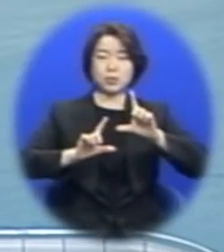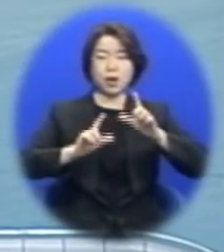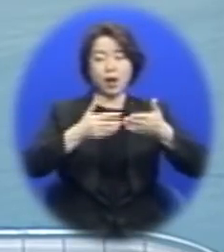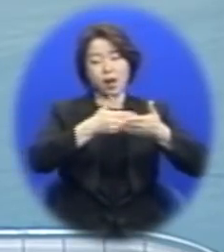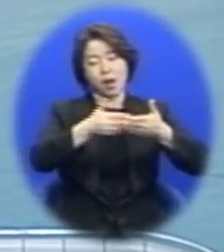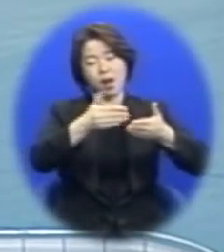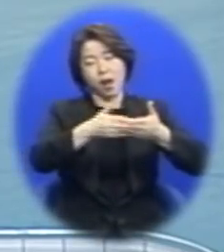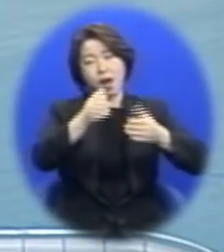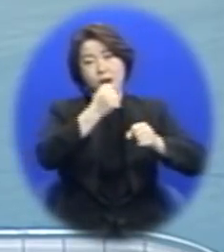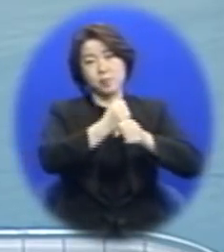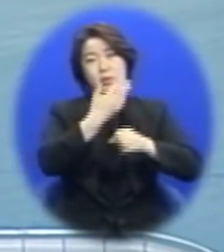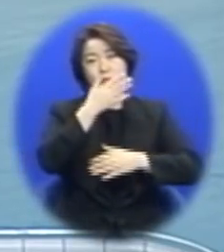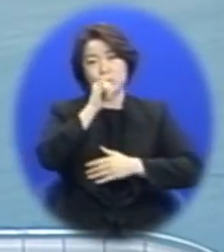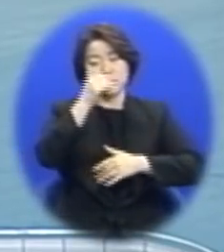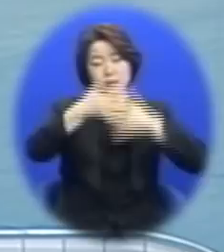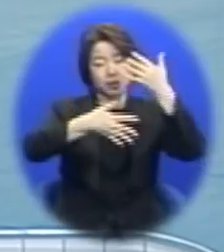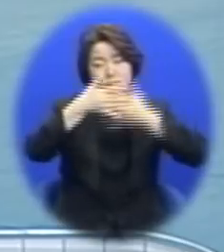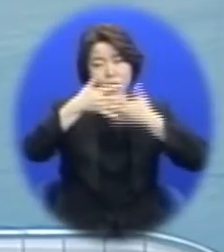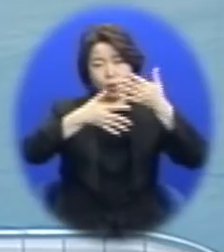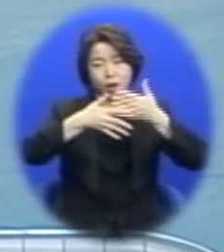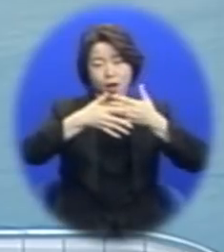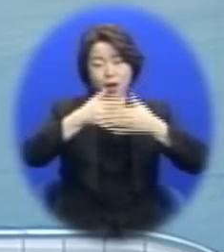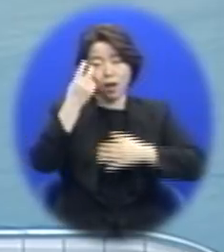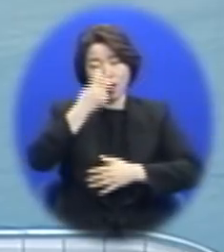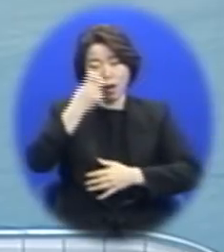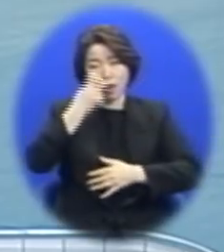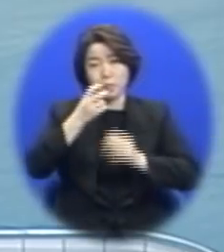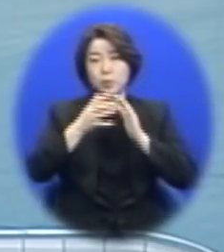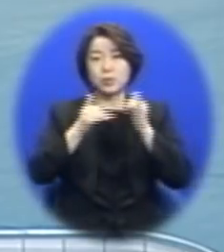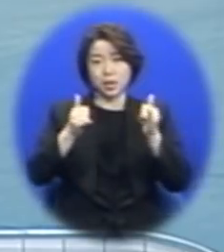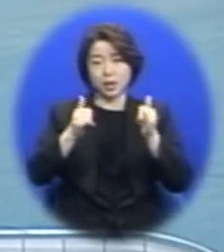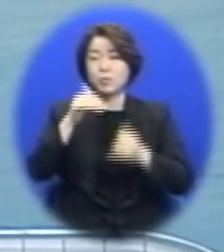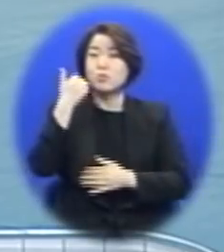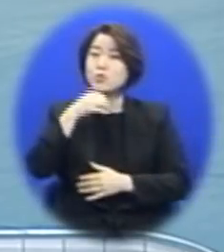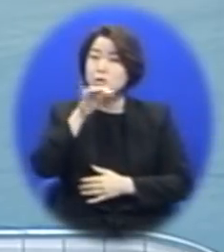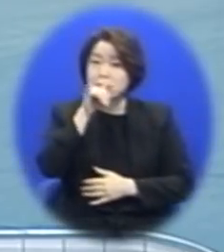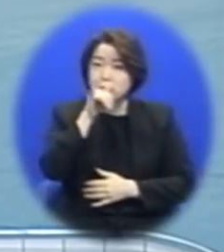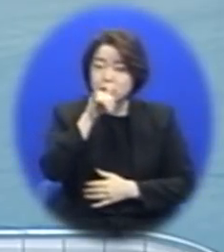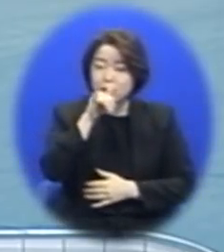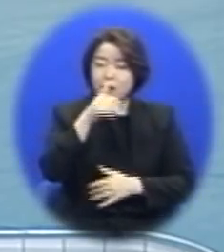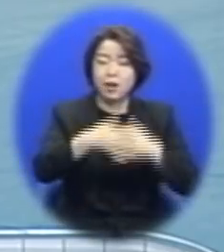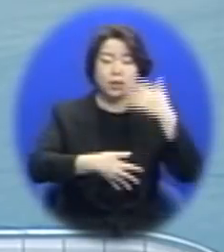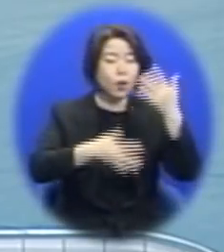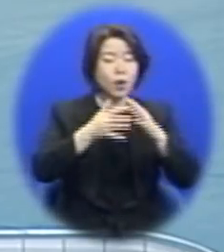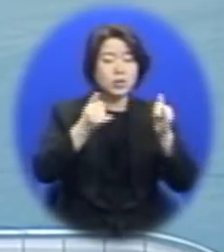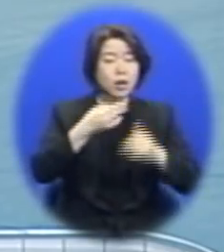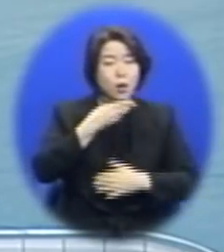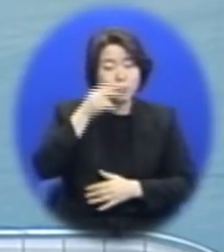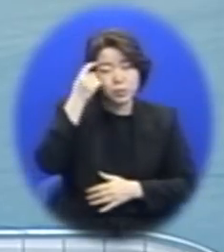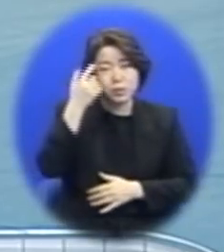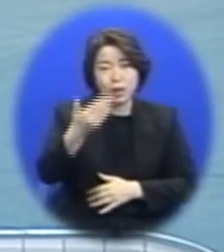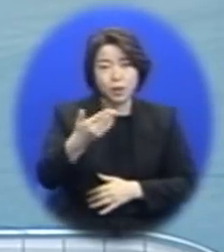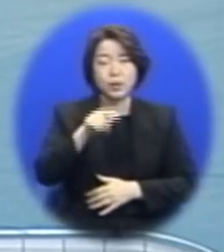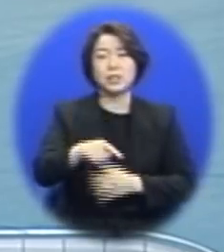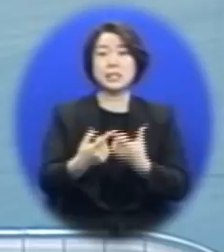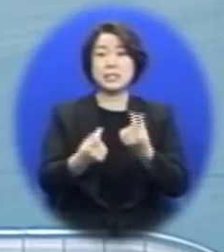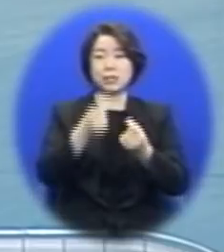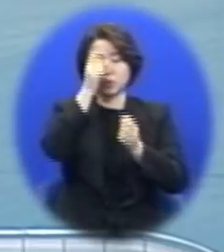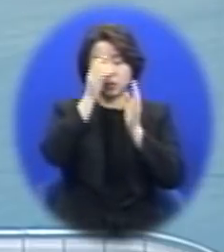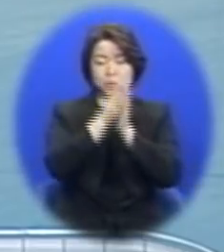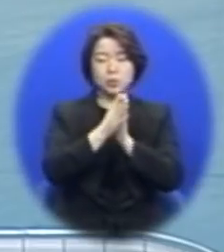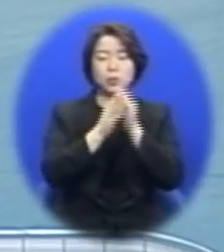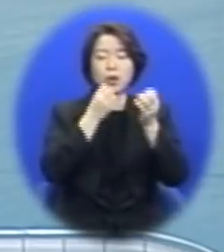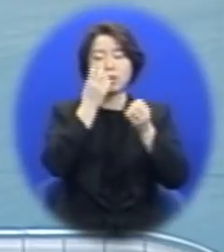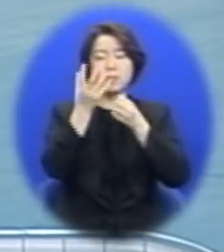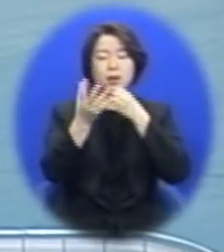있는 작가가 없습니까? 이걸 영화로 만들 그런 영화 제작자가 혹시 없을까요? 그런 기도가 나오더라고요.